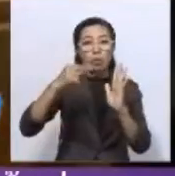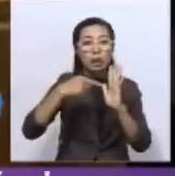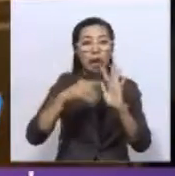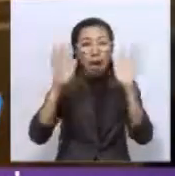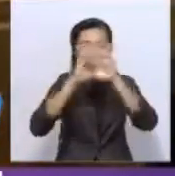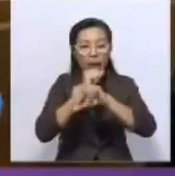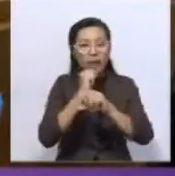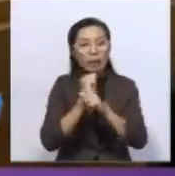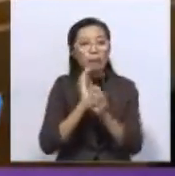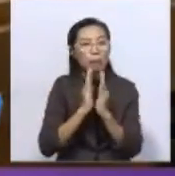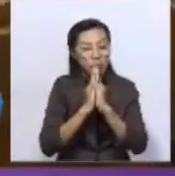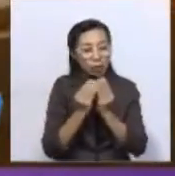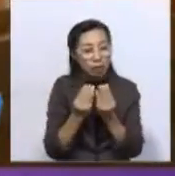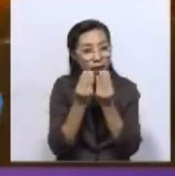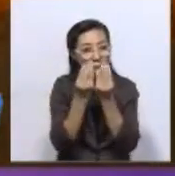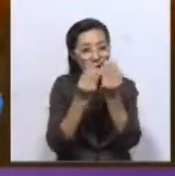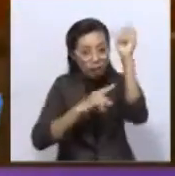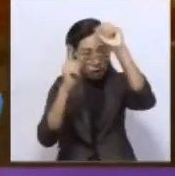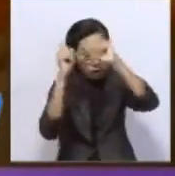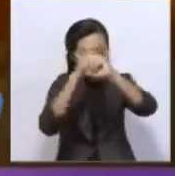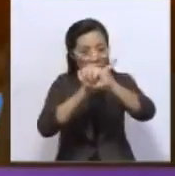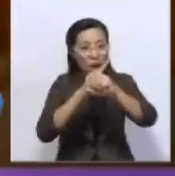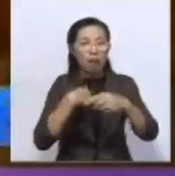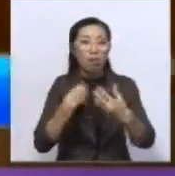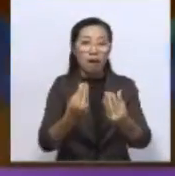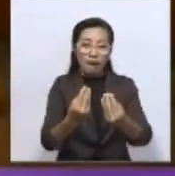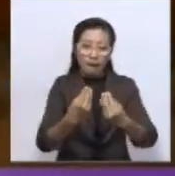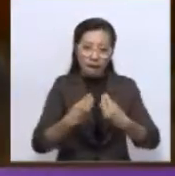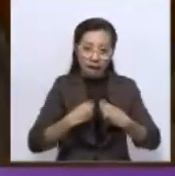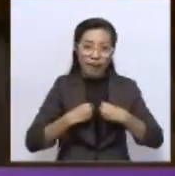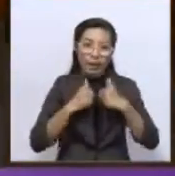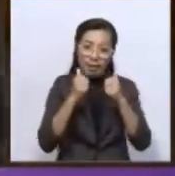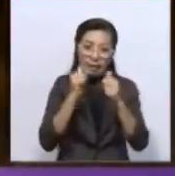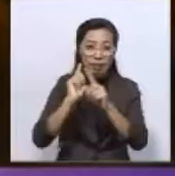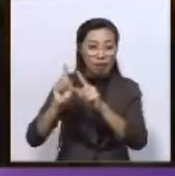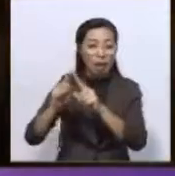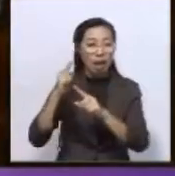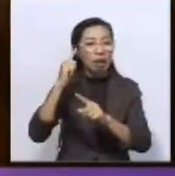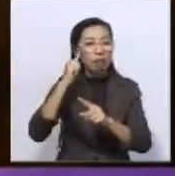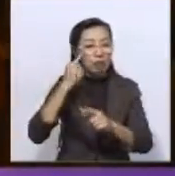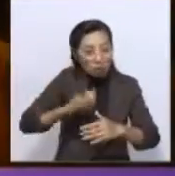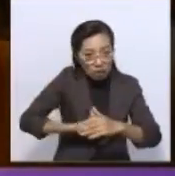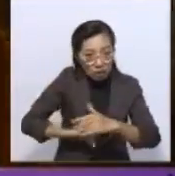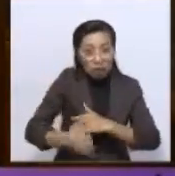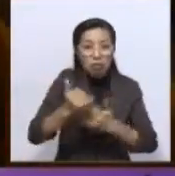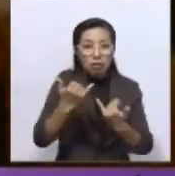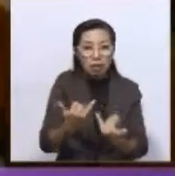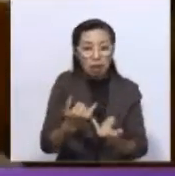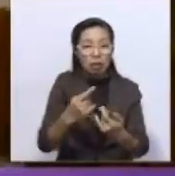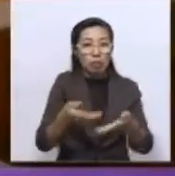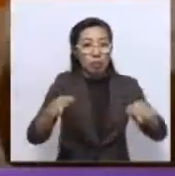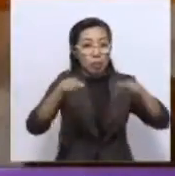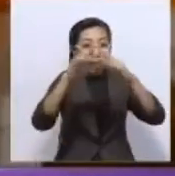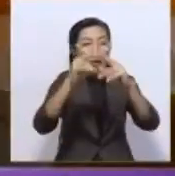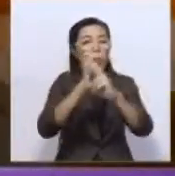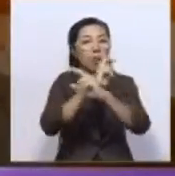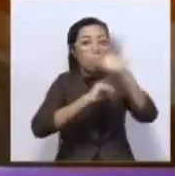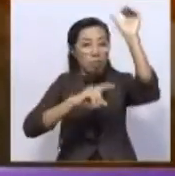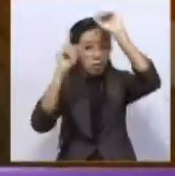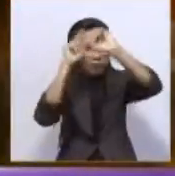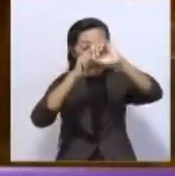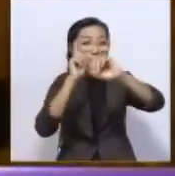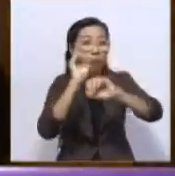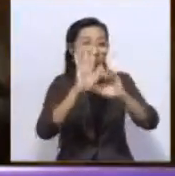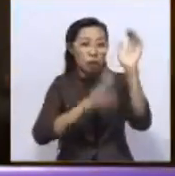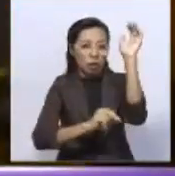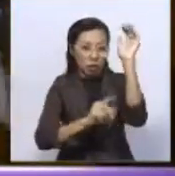ธบูชาและความเป็นสิริมงคลในการดำเนินชีวิตโดยเชื่อว่าเกิดมาหนึ่งชาติขอได้กราบพระบรมธาตุเมืองนครศรีธรรมราชสัก